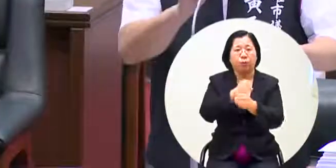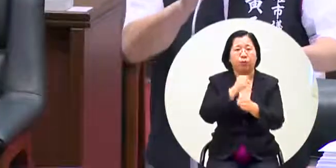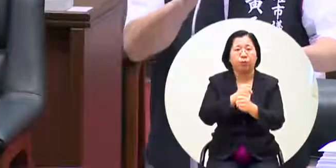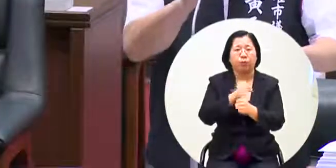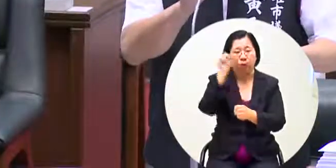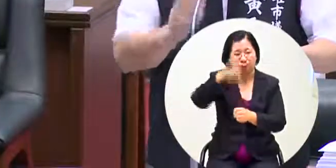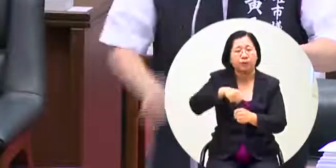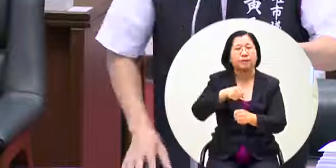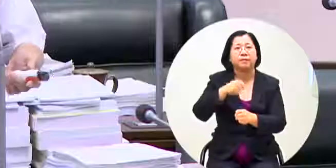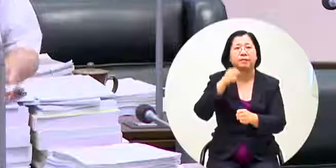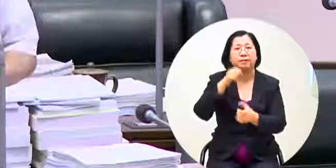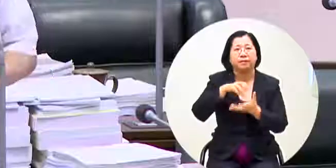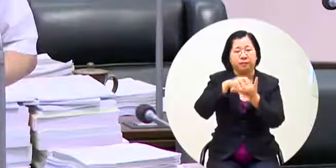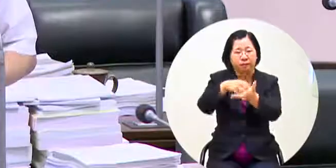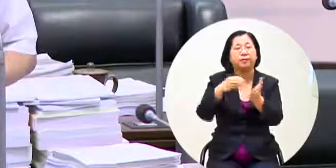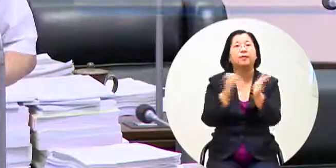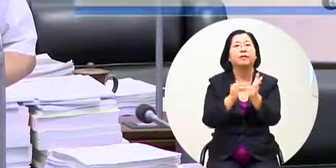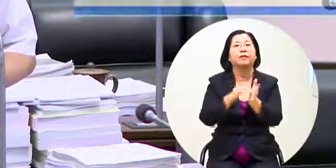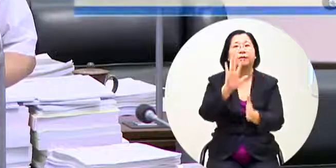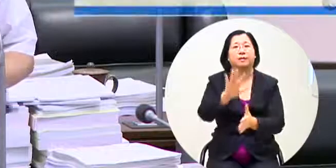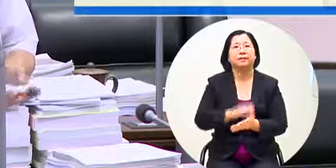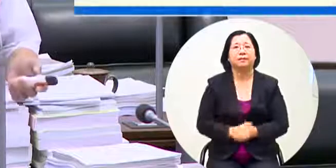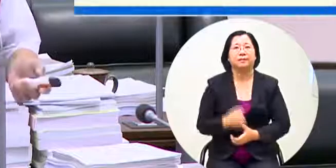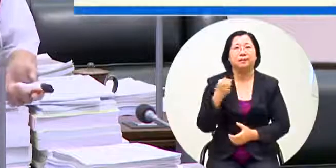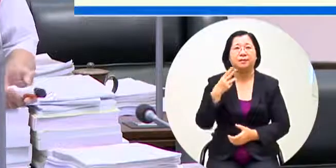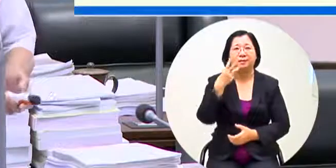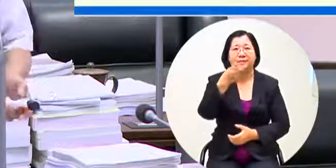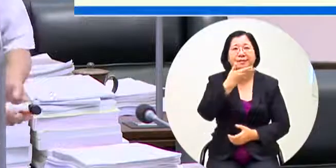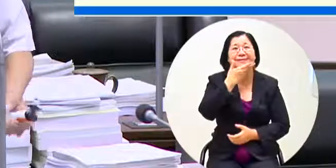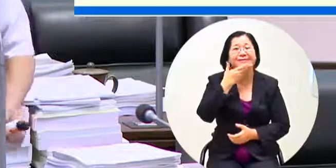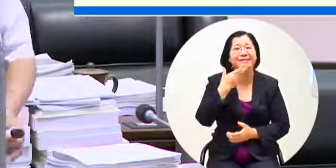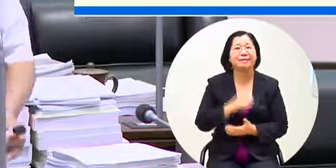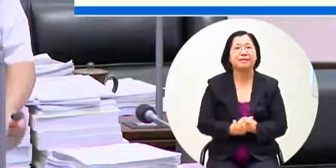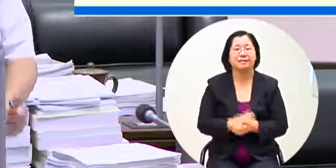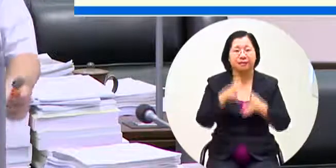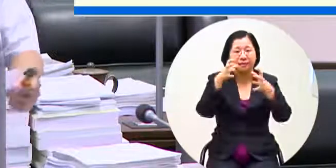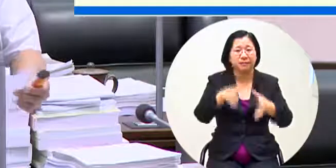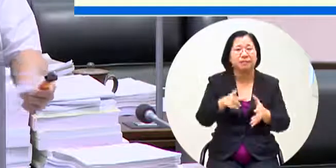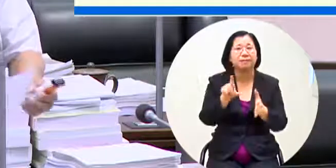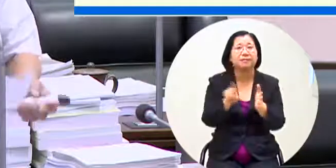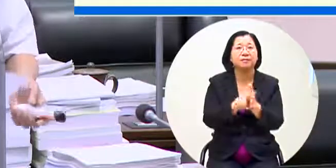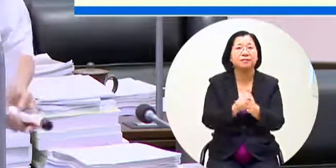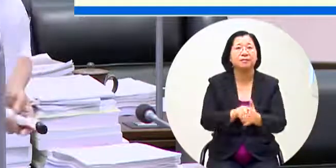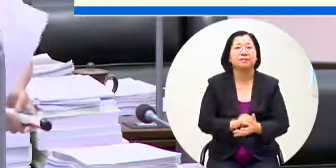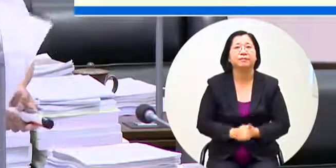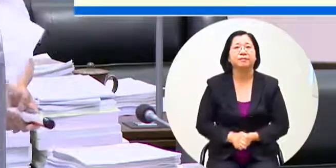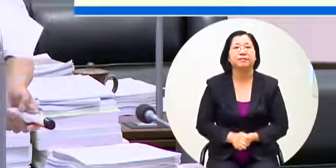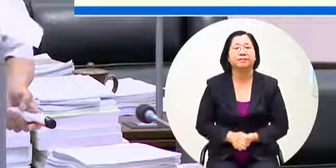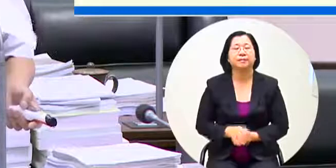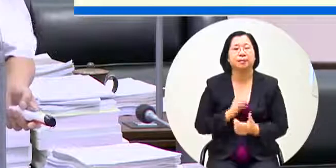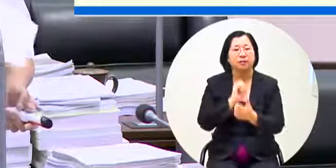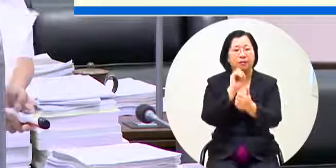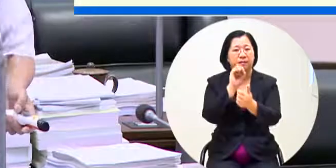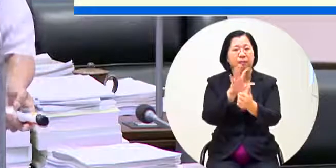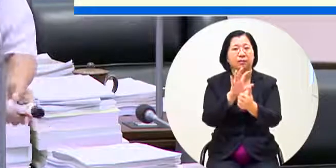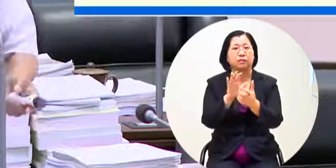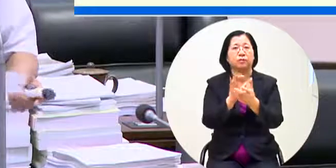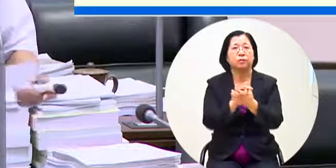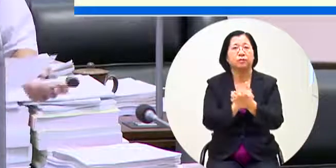新三轻吼，当初是要来起的时阵吼，甲咱地方吼讲甲也真好听